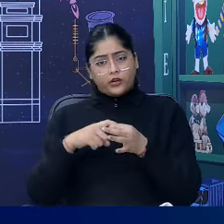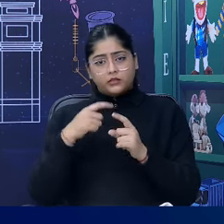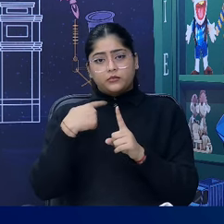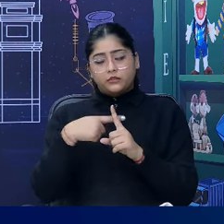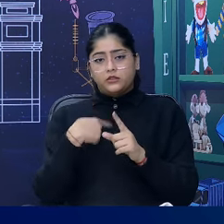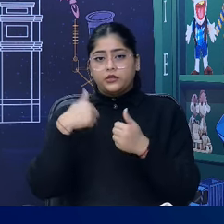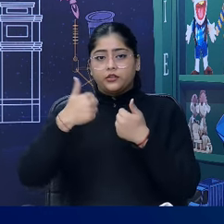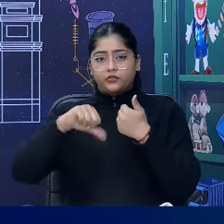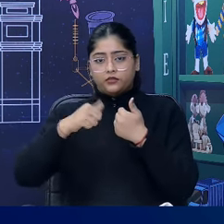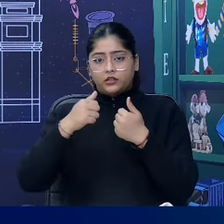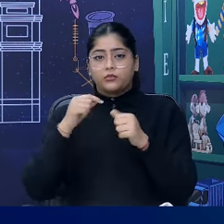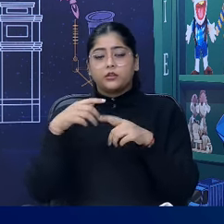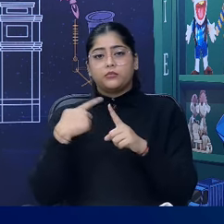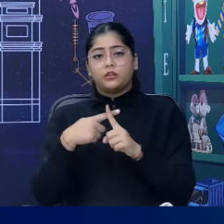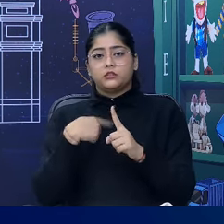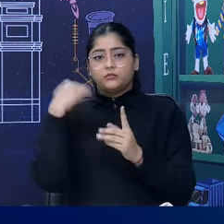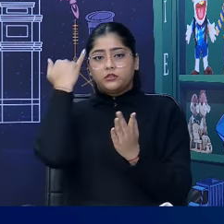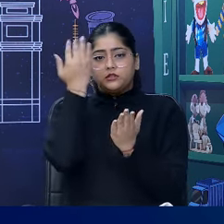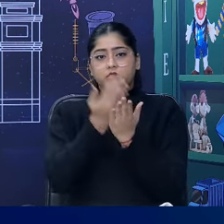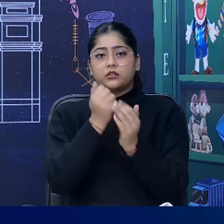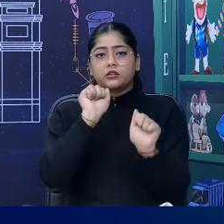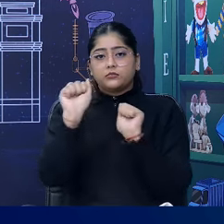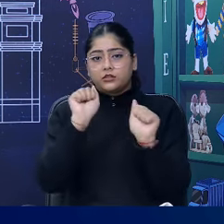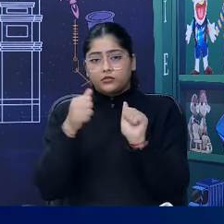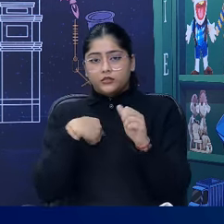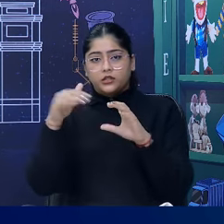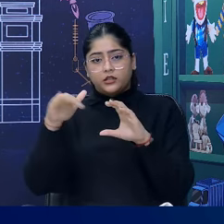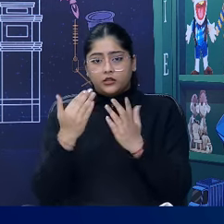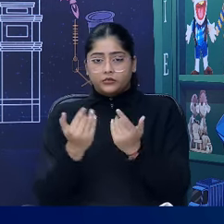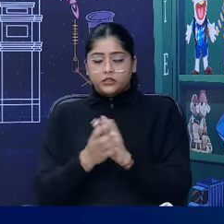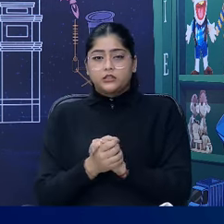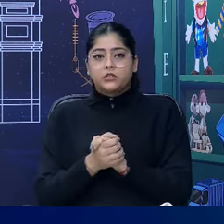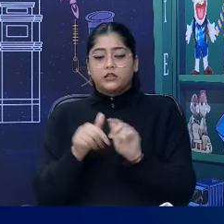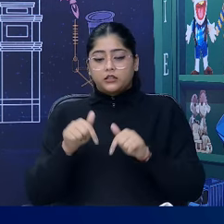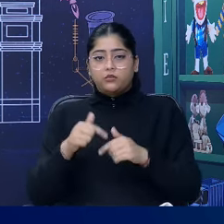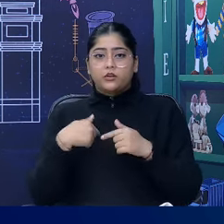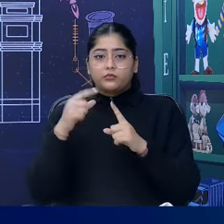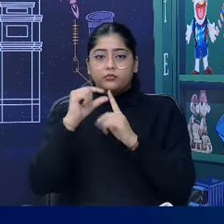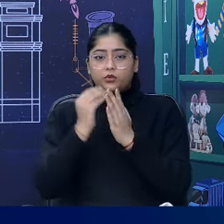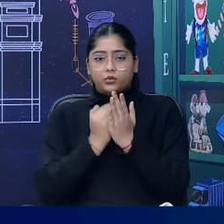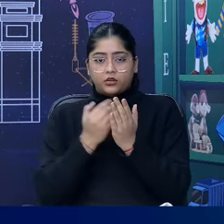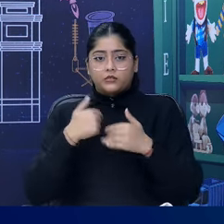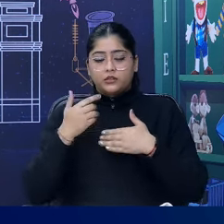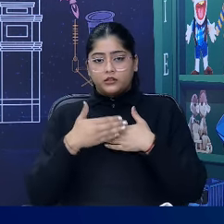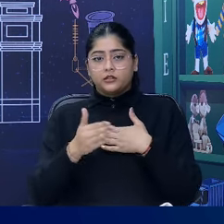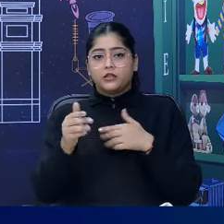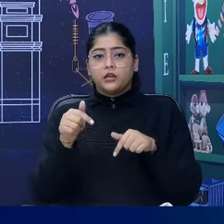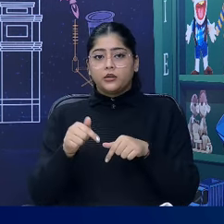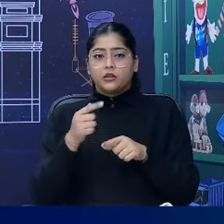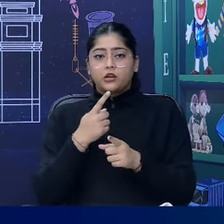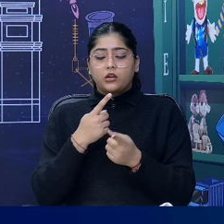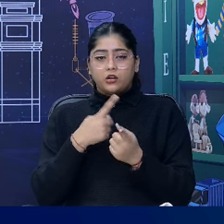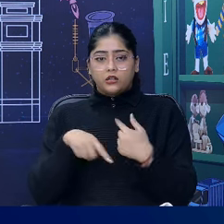भी हम तक पहुँचा सकते हैं. तो चलिए हम सेशन में आगे बढ़ते हैं और एक बार फिर मैं आप सभी को बता दूं कि